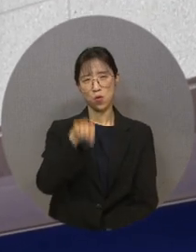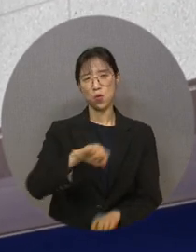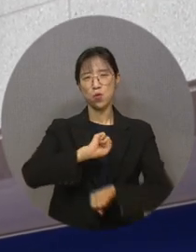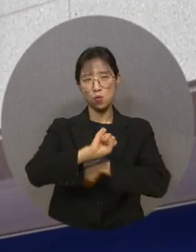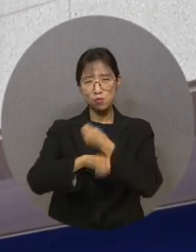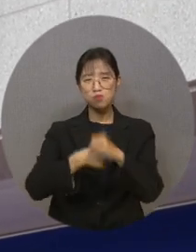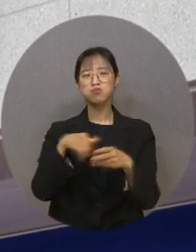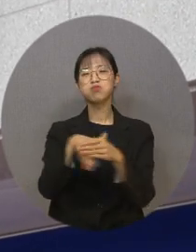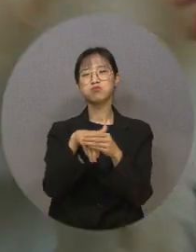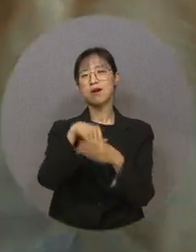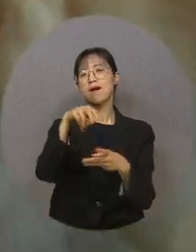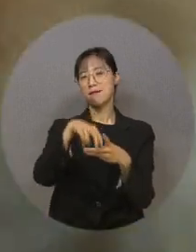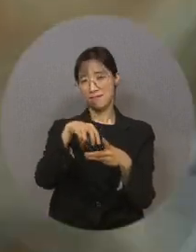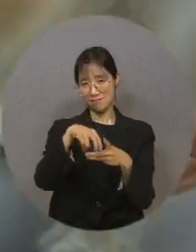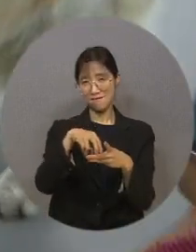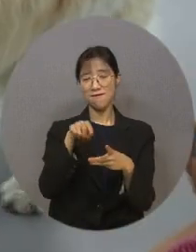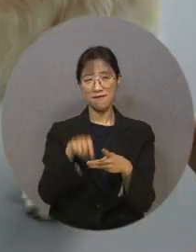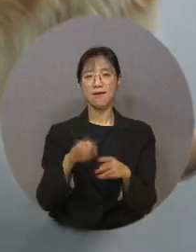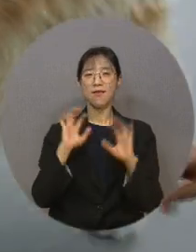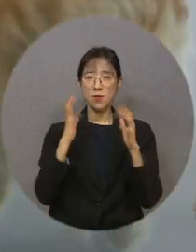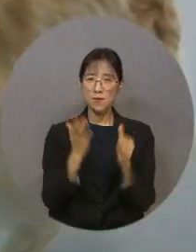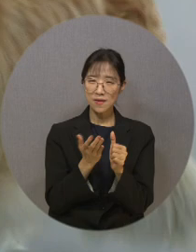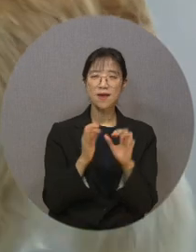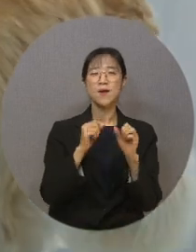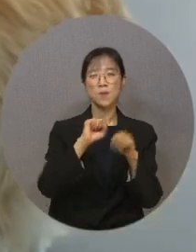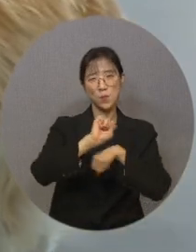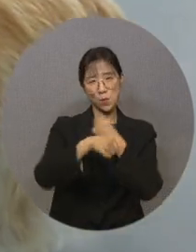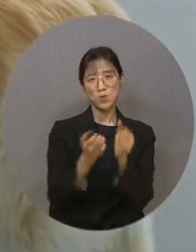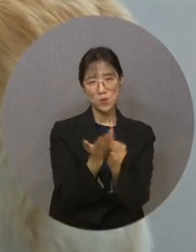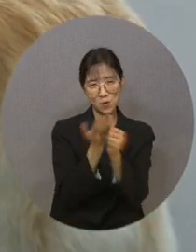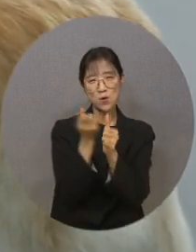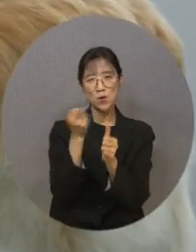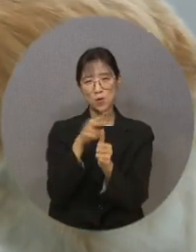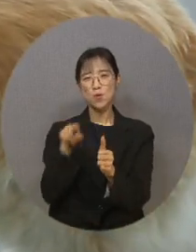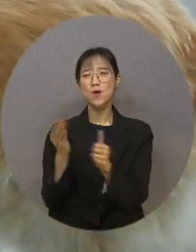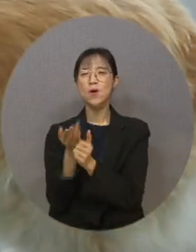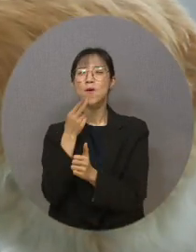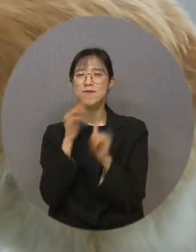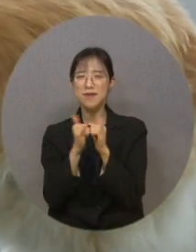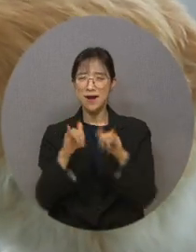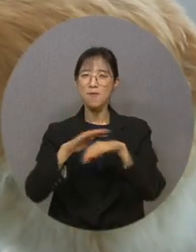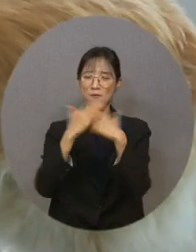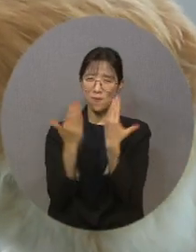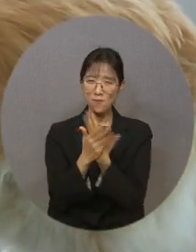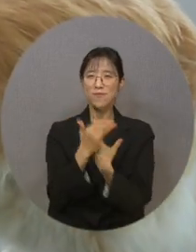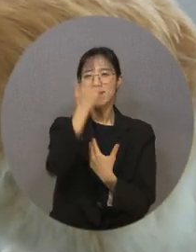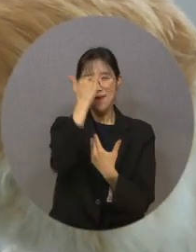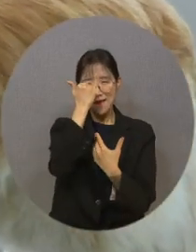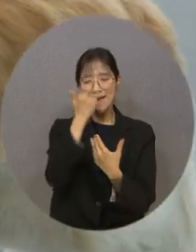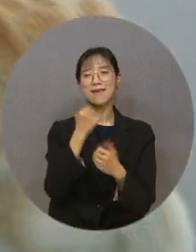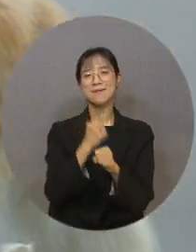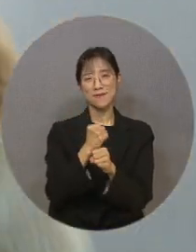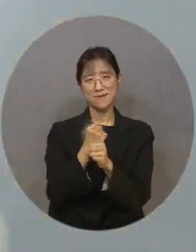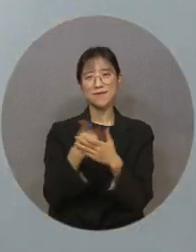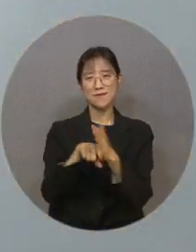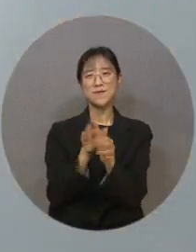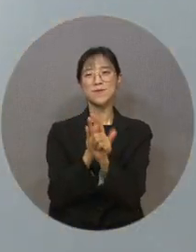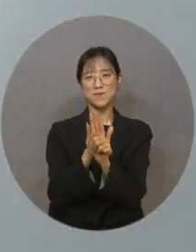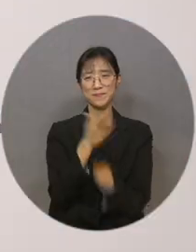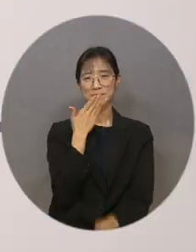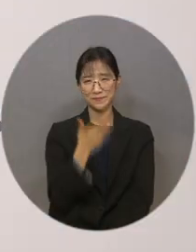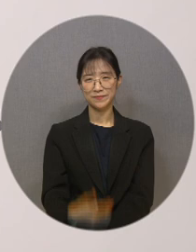반려동물 문화센터가 반려인과 비반려인 모두를 위한 패티캣 문화를 정착시키는데 이바지할 것으로